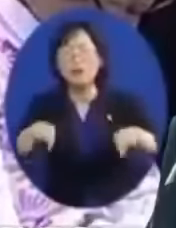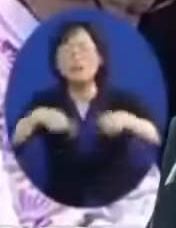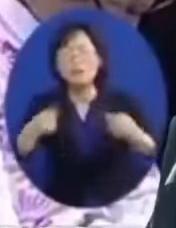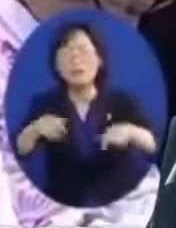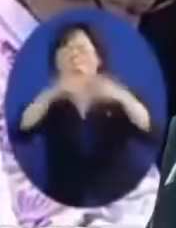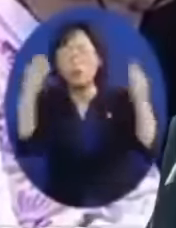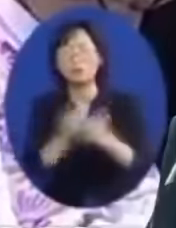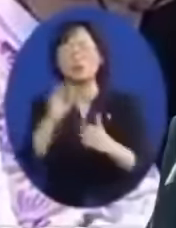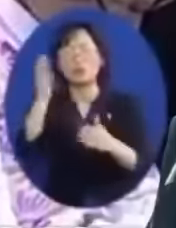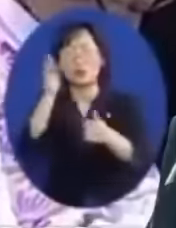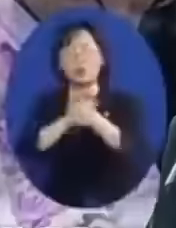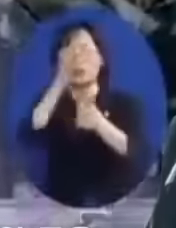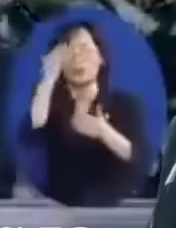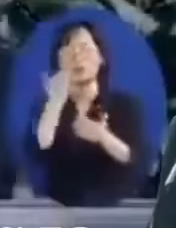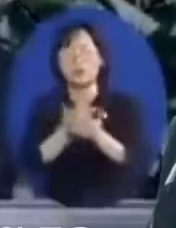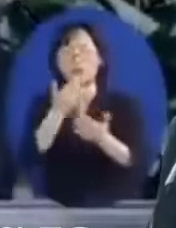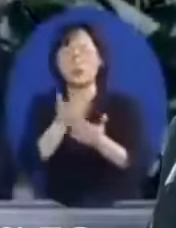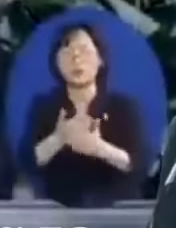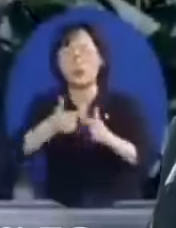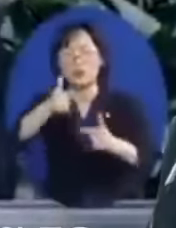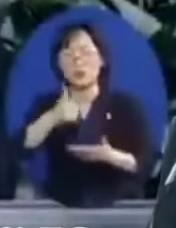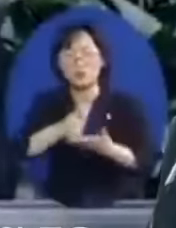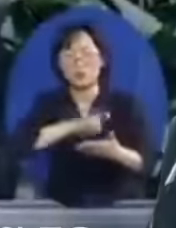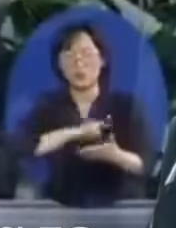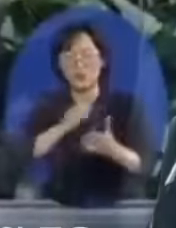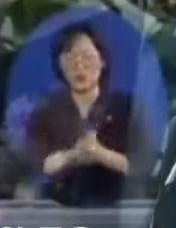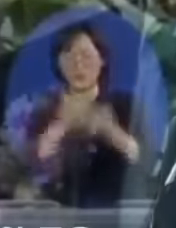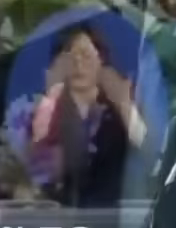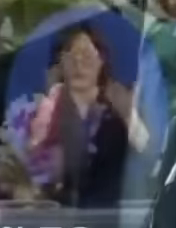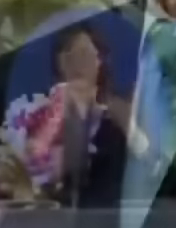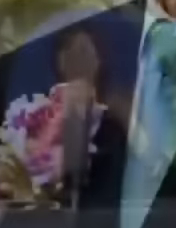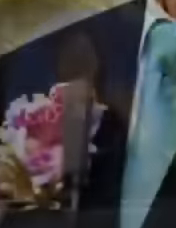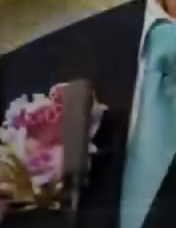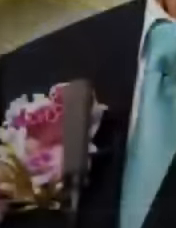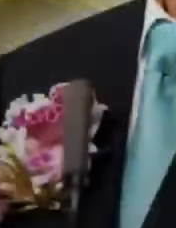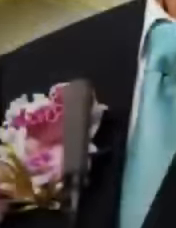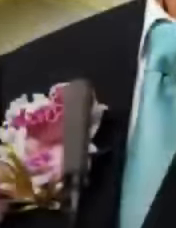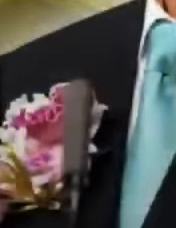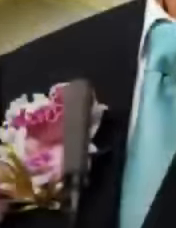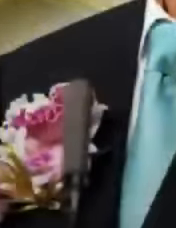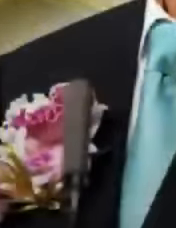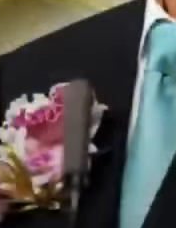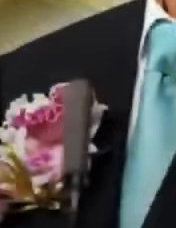우리들이 다 되게 도와주시옵소서. 예수님 이름으로 기도합니다. 아멘.